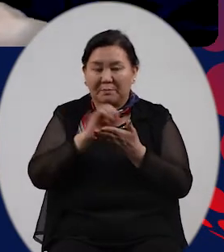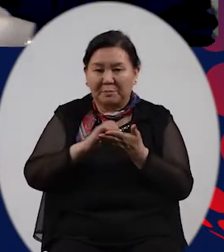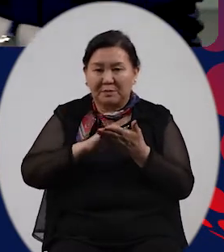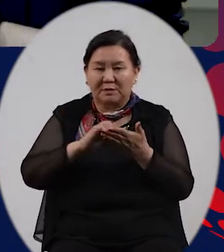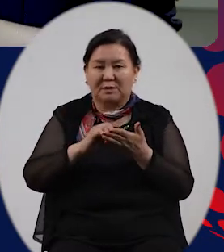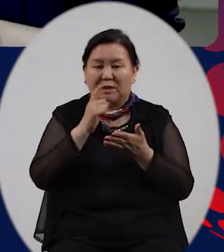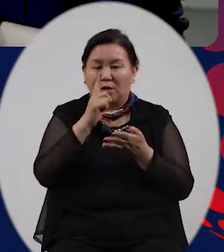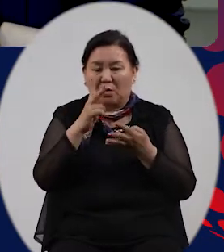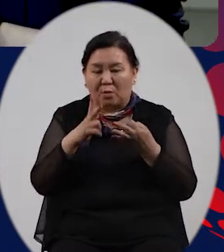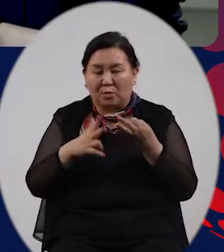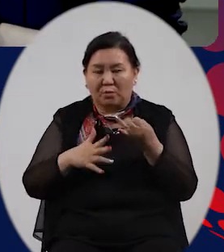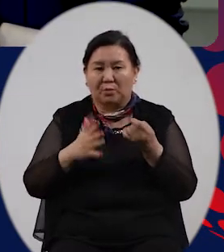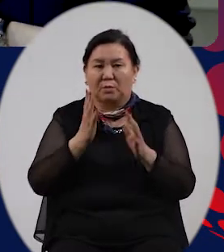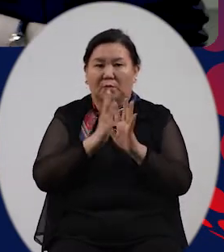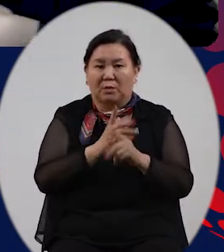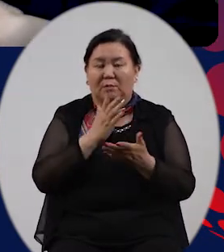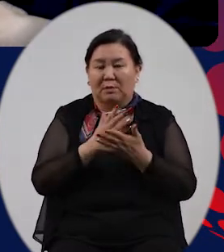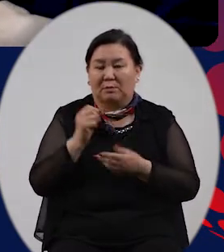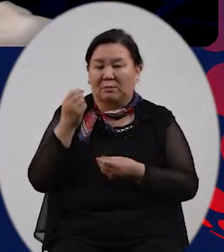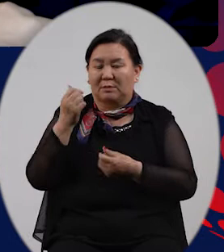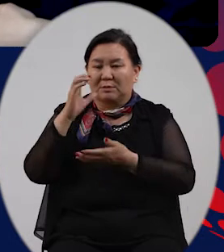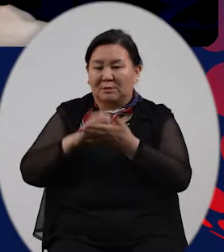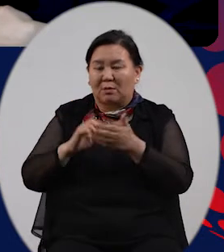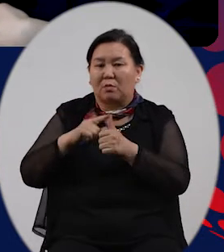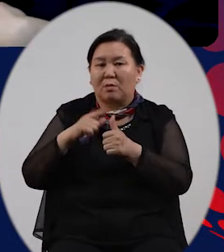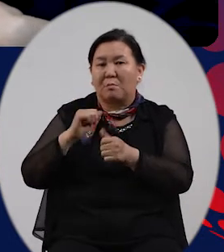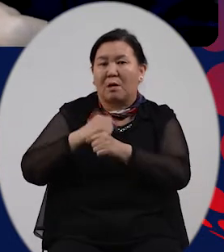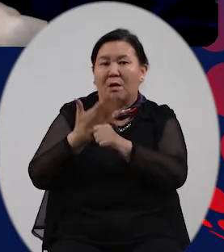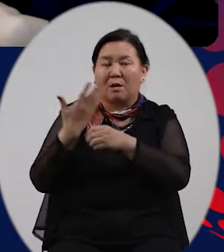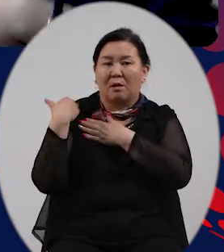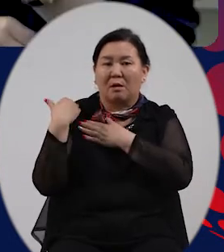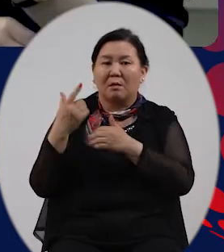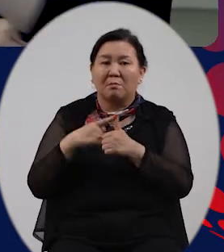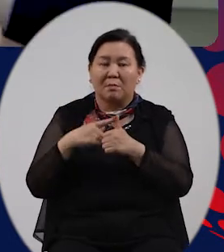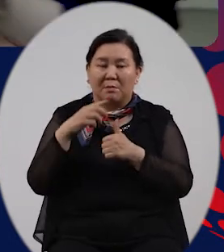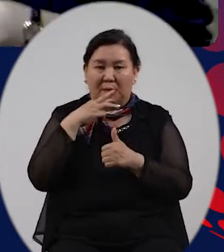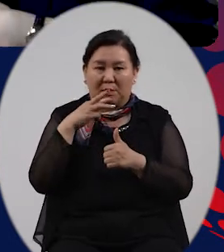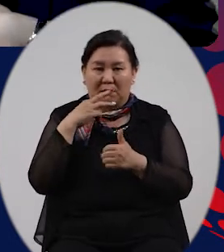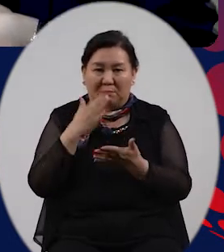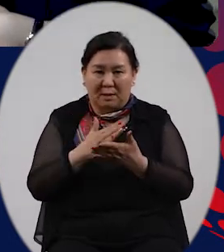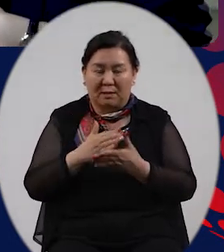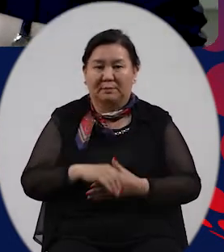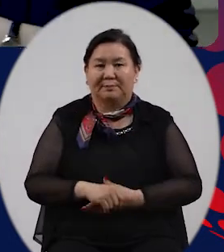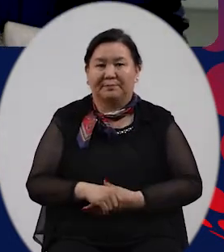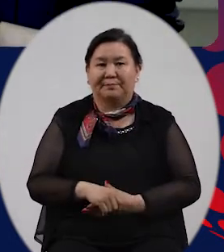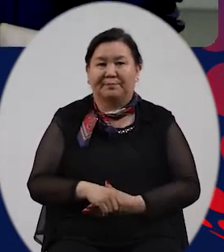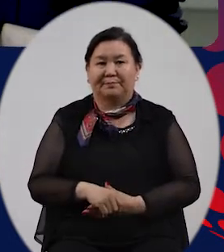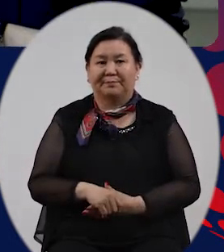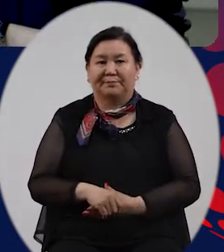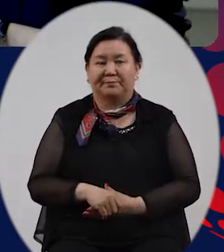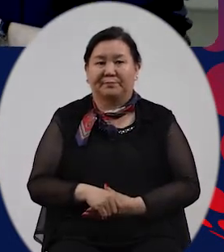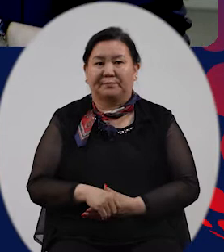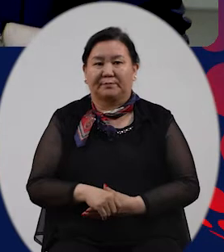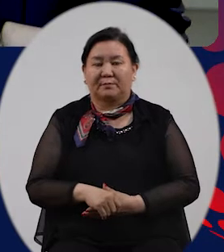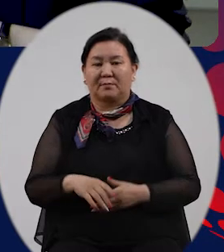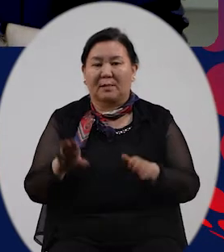дугаарлалтууд бол байж гэн. За мөн бас санхүүгийн хувьд хэн хариуцж байгаа вэ гэдэг талаар мэдээллийг энэ дээр бас оруулж өгөх ёстой. За энэ дээр